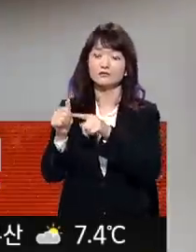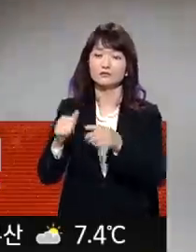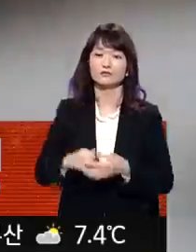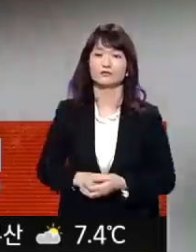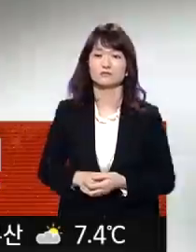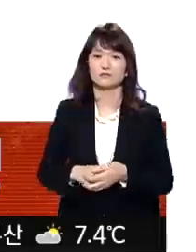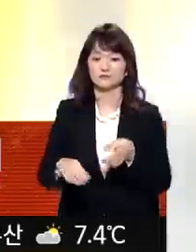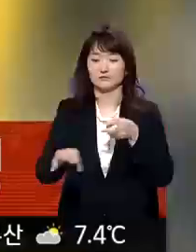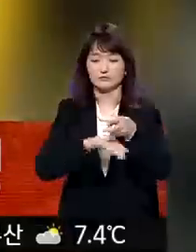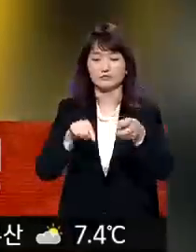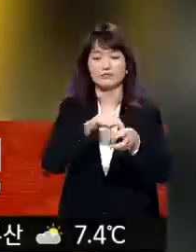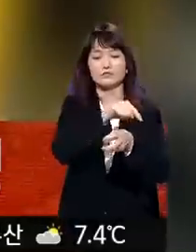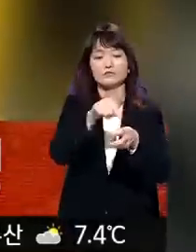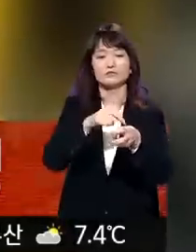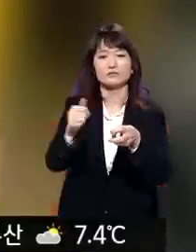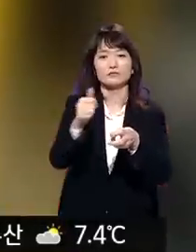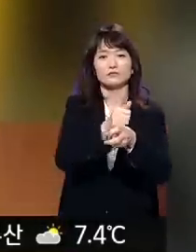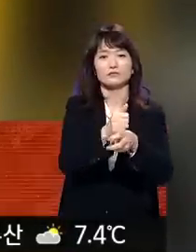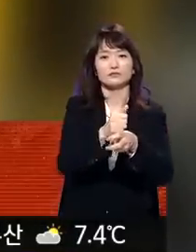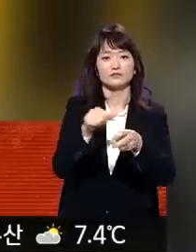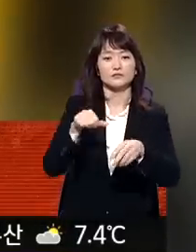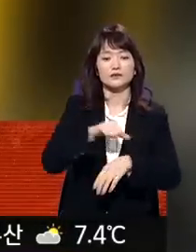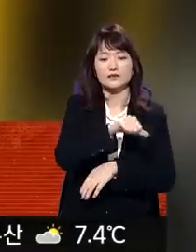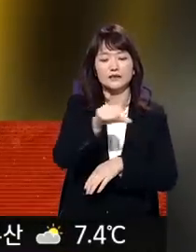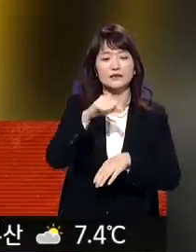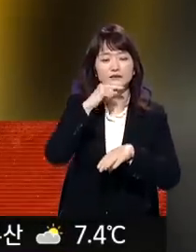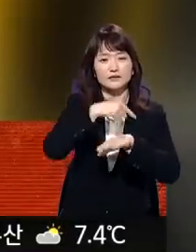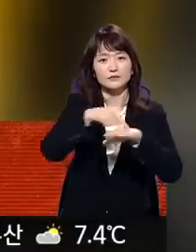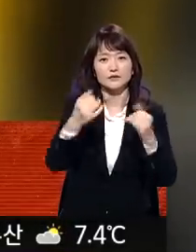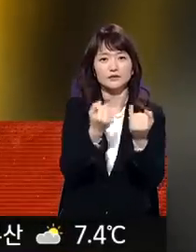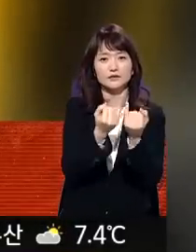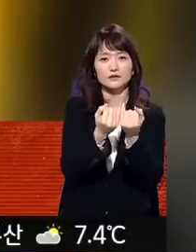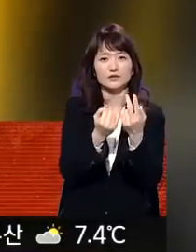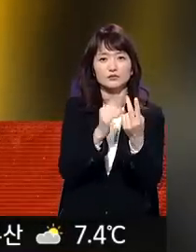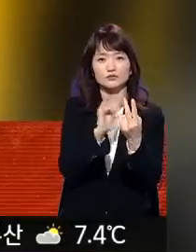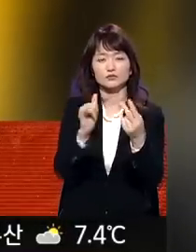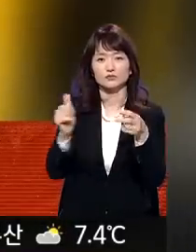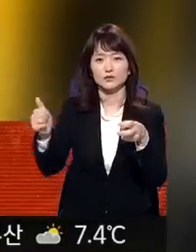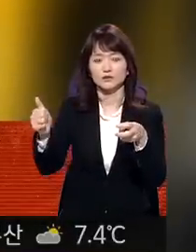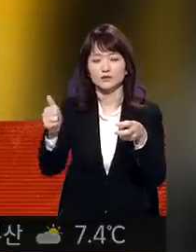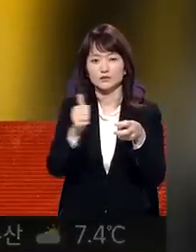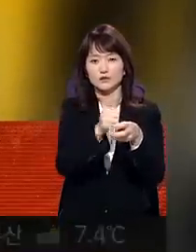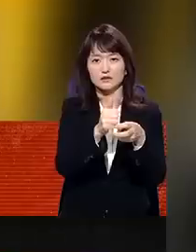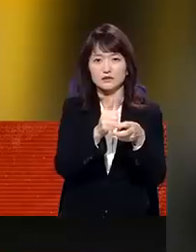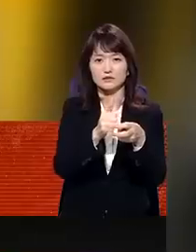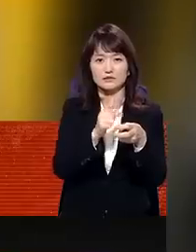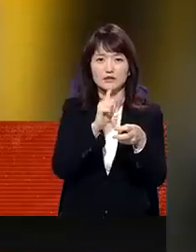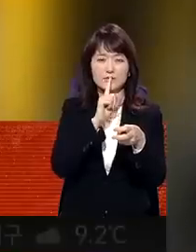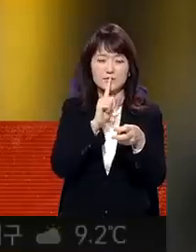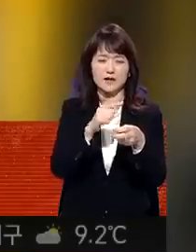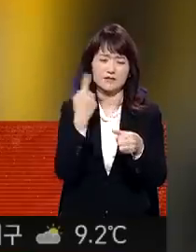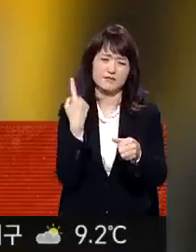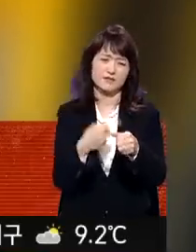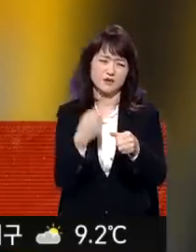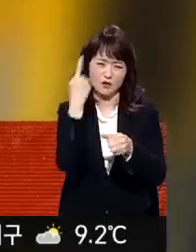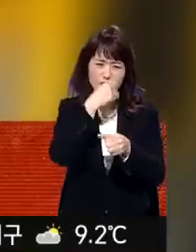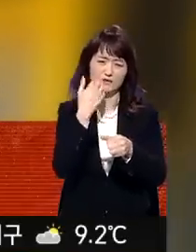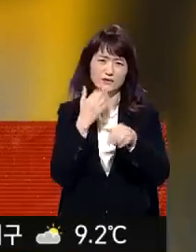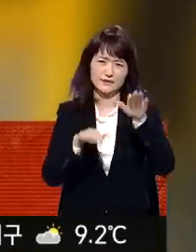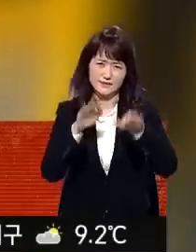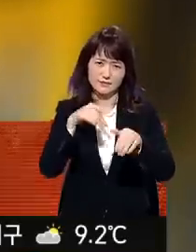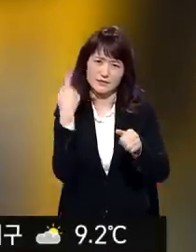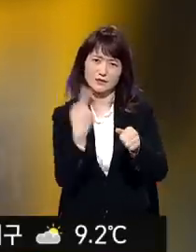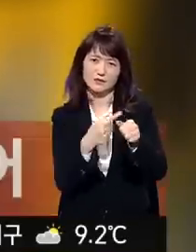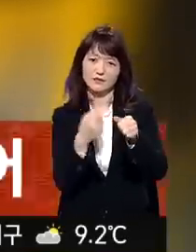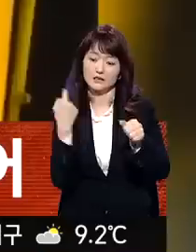남성은 버스에 타 있던 아시아계 여성 두 명에게 다가가서 다짜고짜 입에 담기도 힘든 인종차별적인 욕설을 퍼부었다고 합니다.